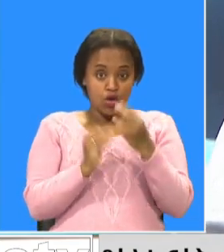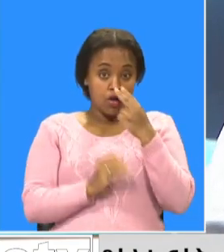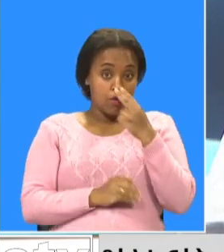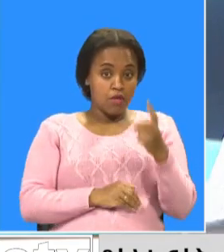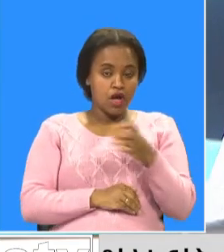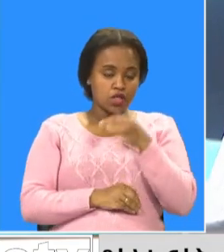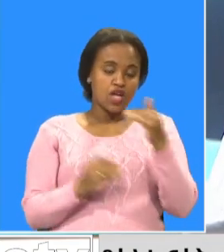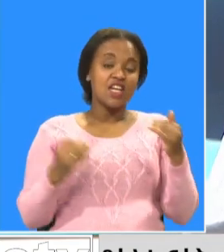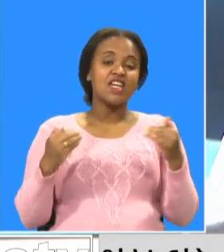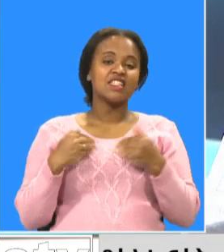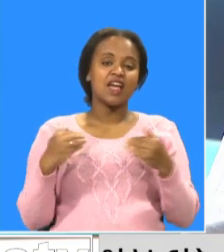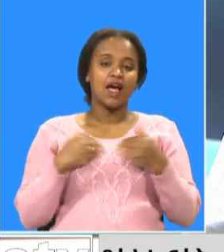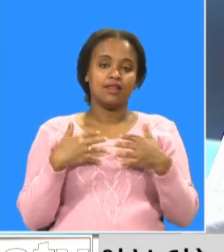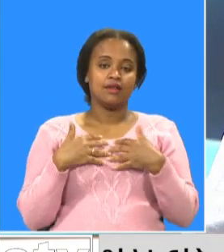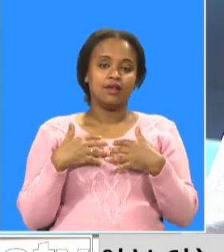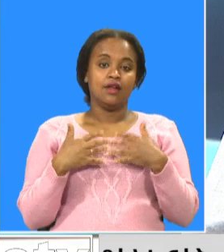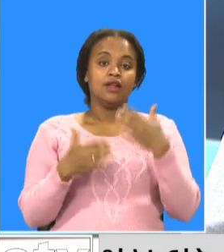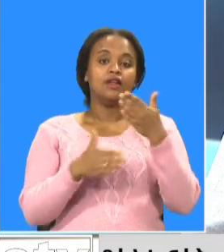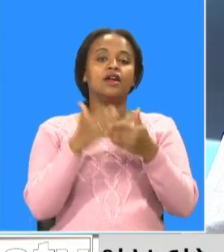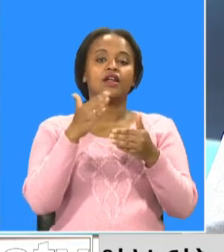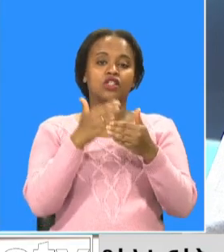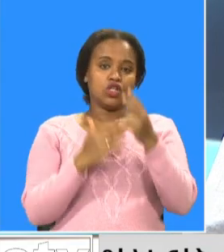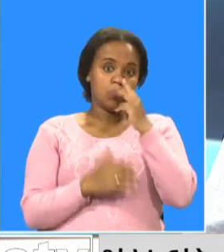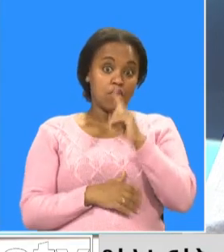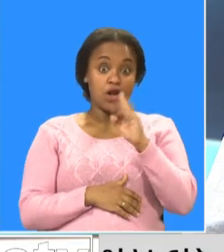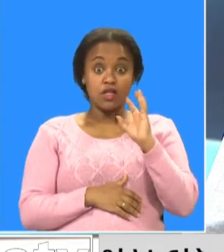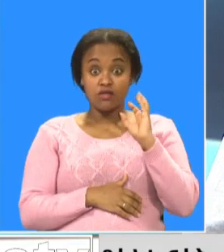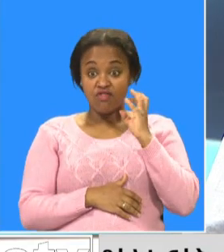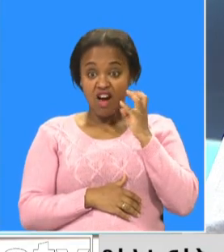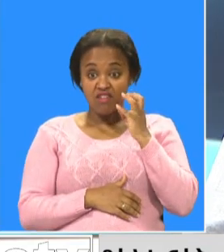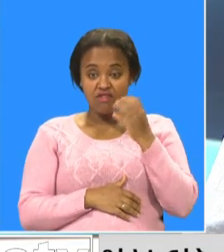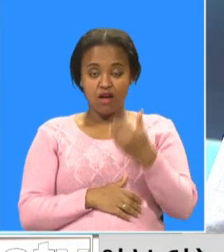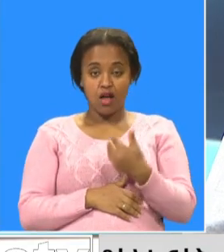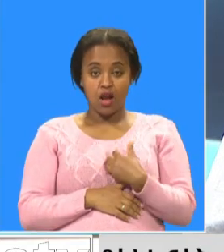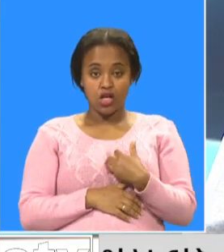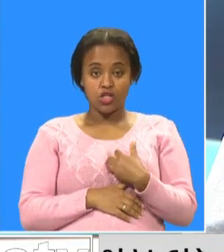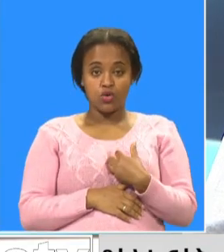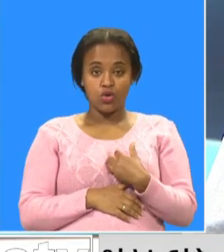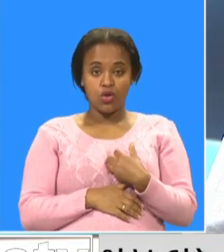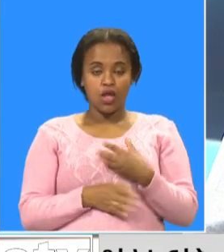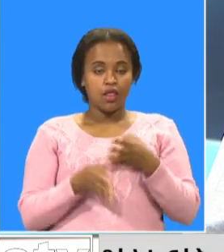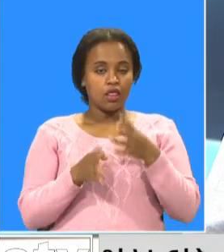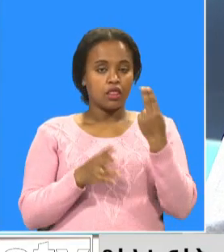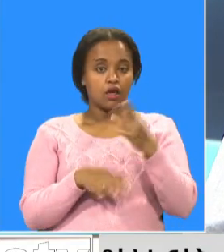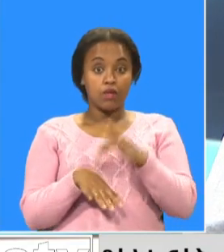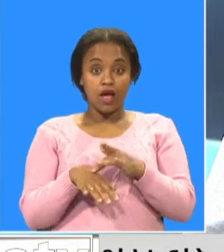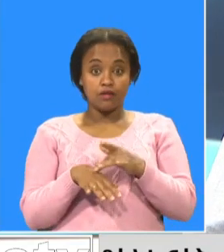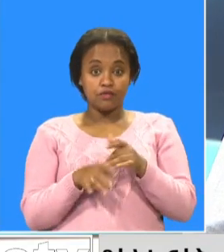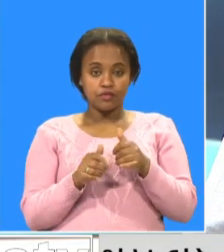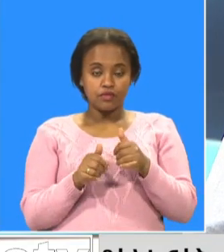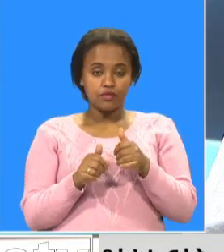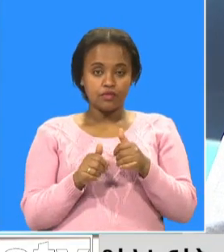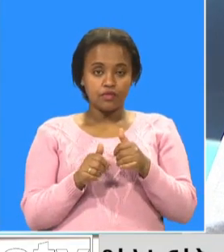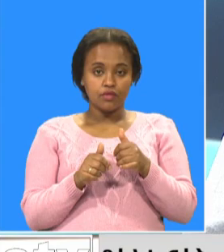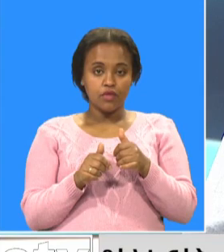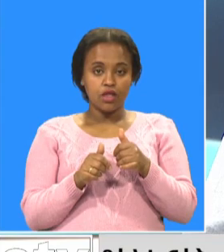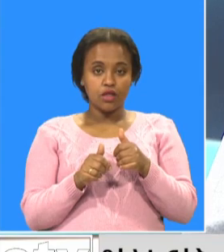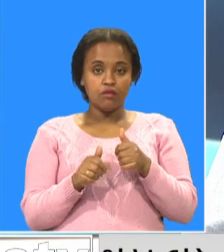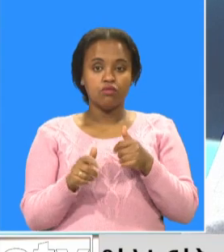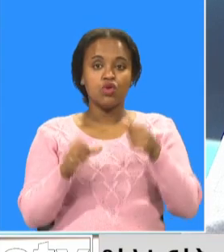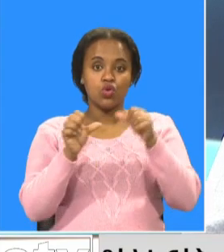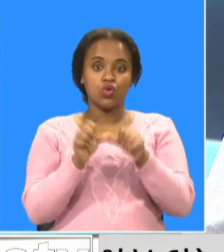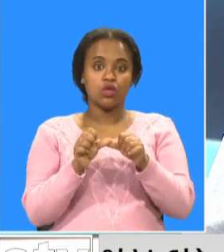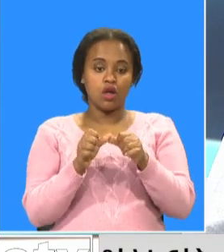ደረጃቸው የምናይ ነው። ስለዚህ እነዚህ ቨልቭ ያላቸው ጥቅም ላይ እንዲውሉ ፍቃድ አይሰጡም ወደ ሀገር ውስጥም እንዲገቡ ፍቃድ